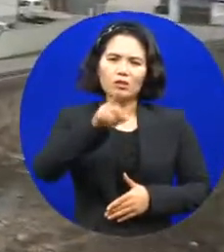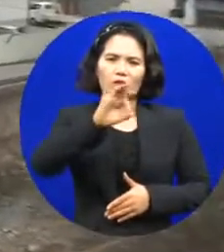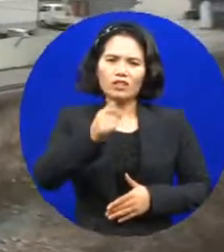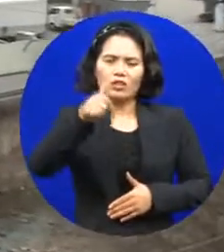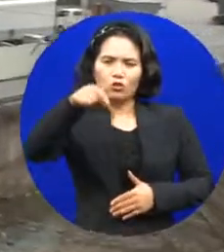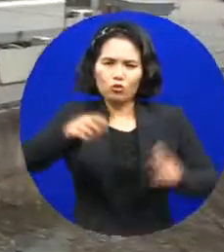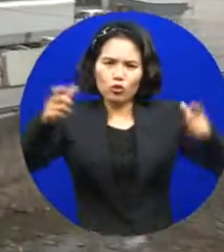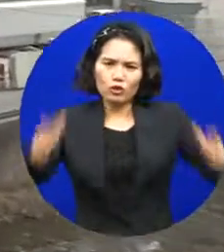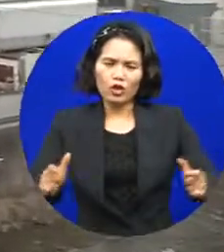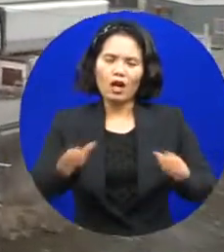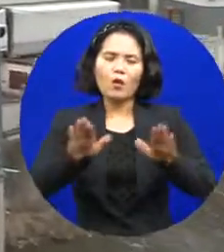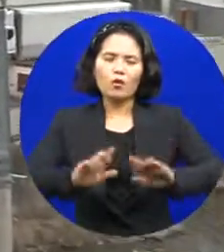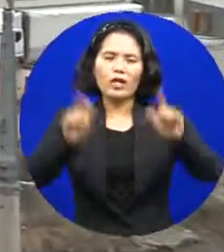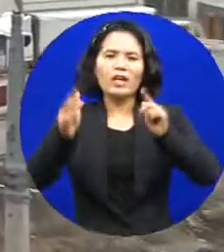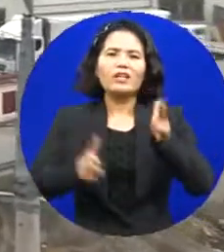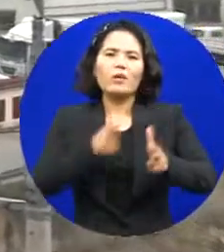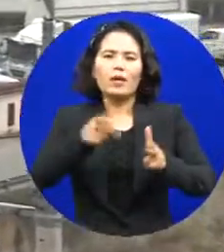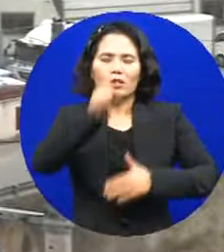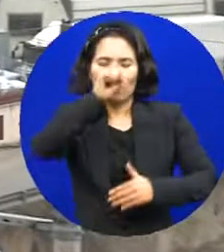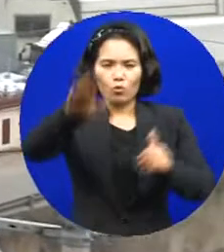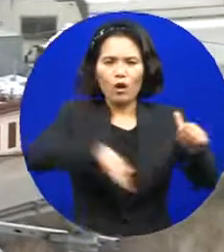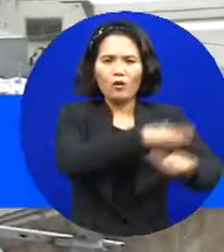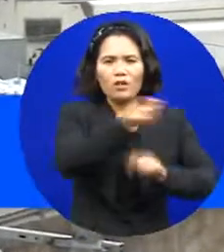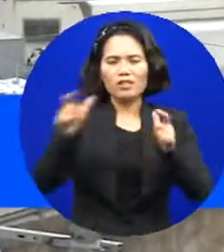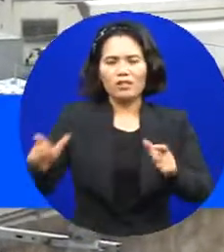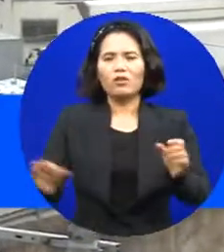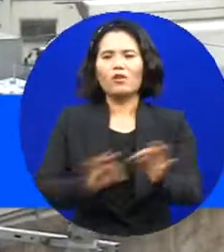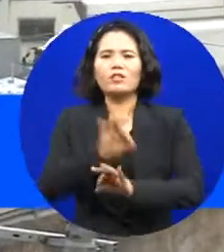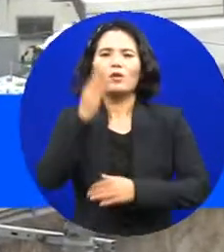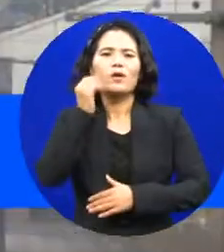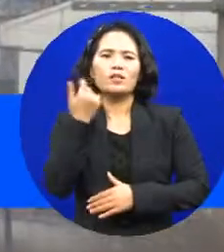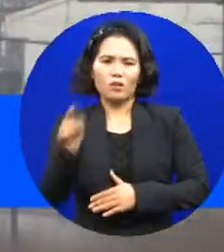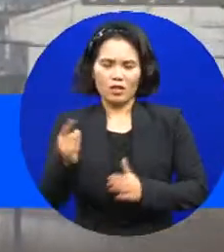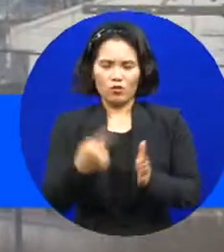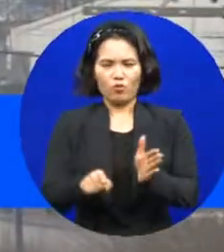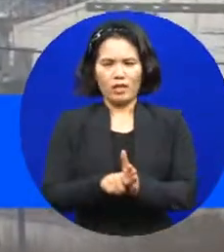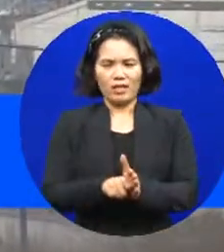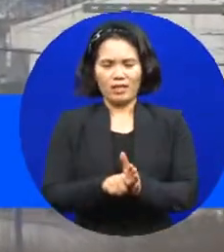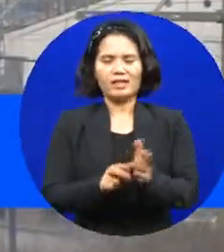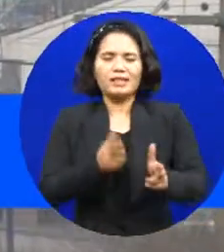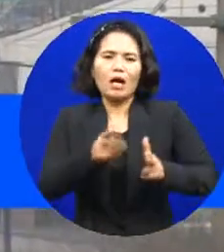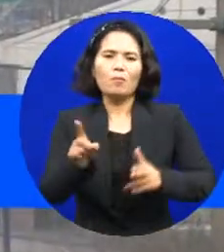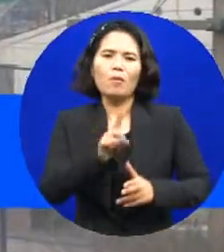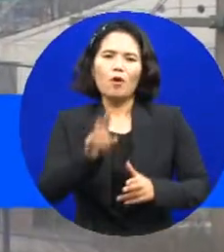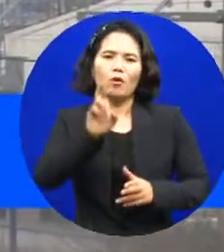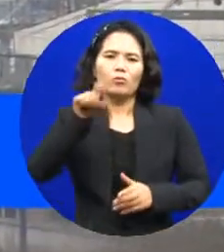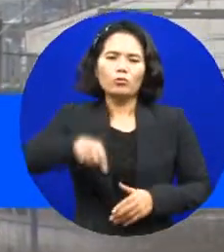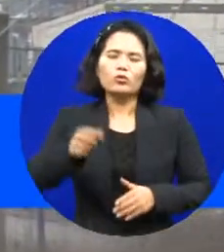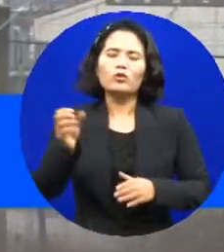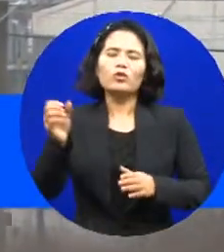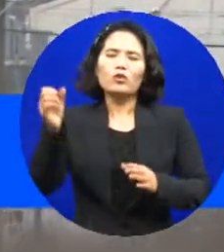처인구 건축과가 올해 기업하기 좋은 환경 조성과 지역경제 활성화를 위해 핵심 사업으로 추진한